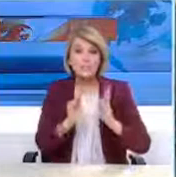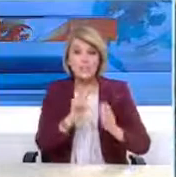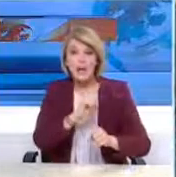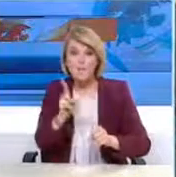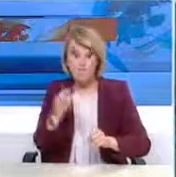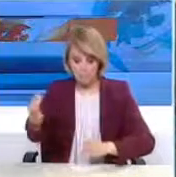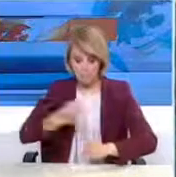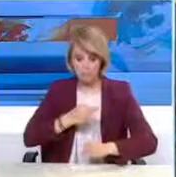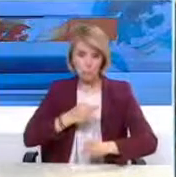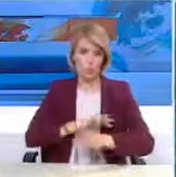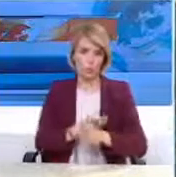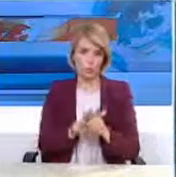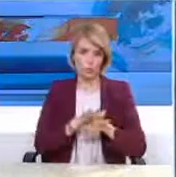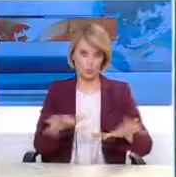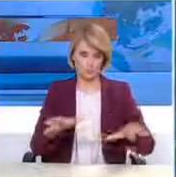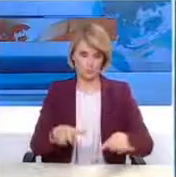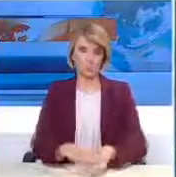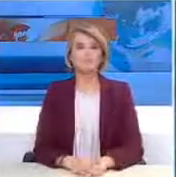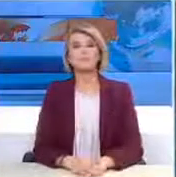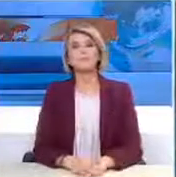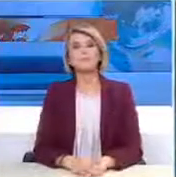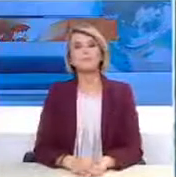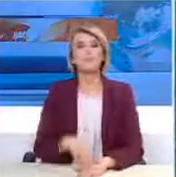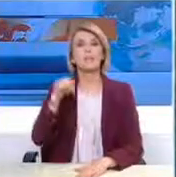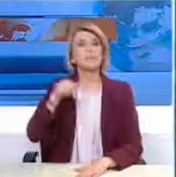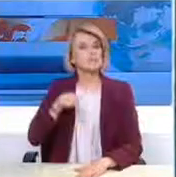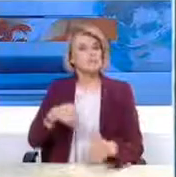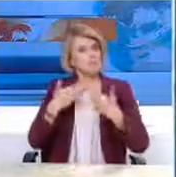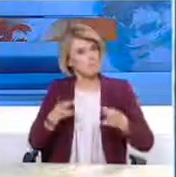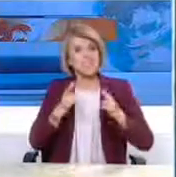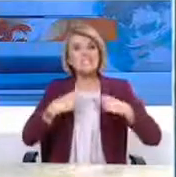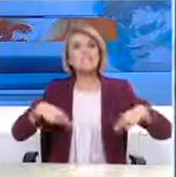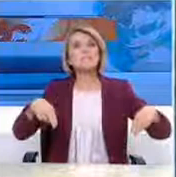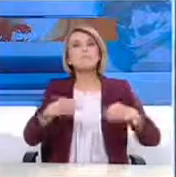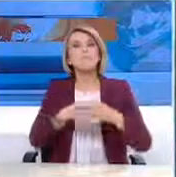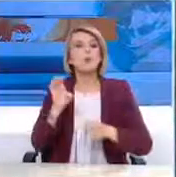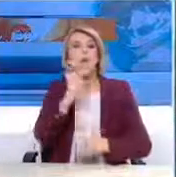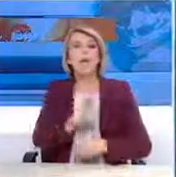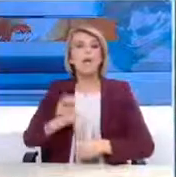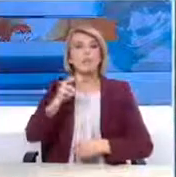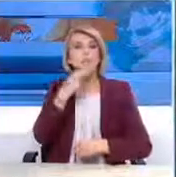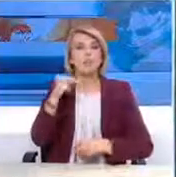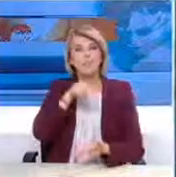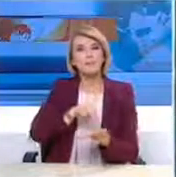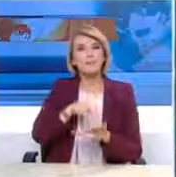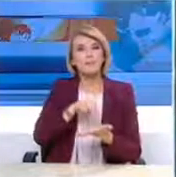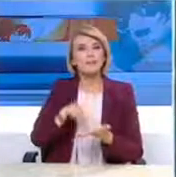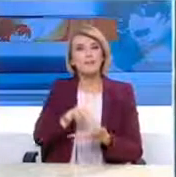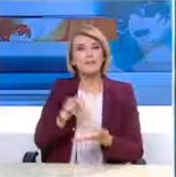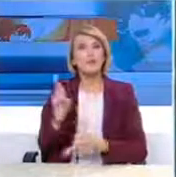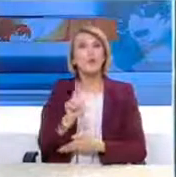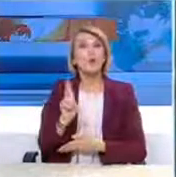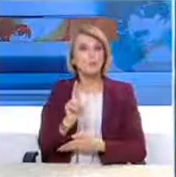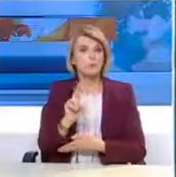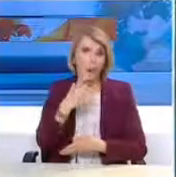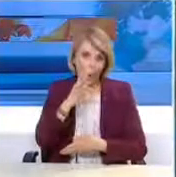Θα σας μεταφέρω σήμερα ένα απόσπασμα από το Συμβούλιο της Ευρώπης που αφορά τους Ρωμά σε όλη την Ευρώπη και δόθηκε